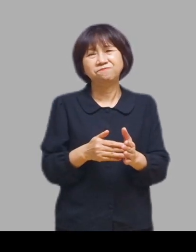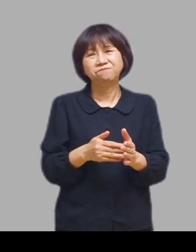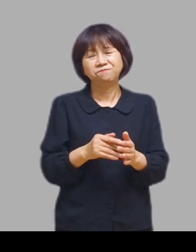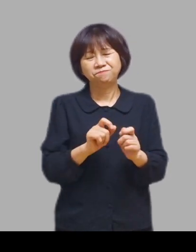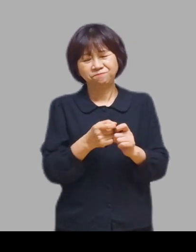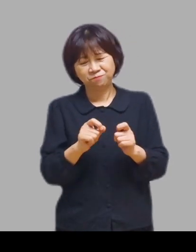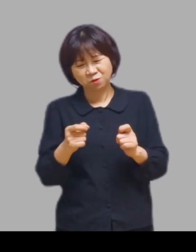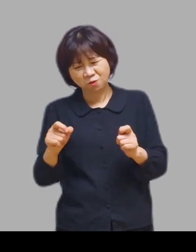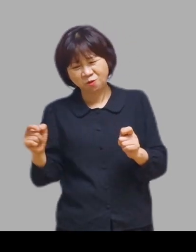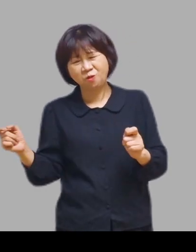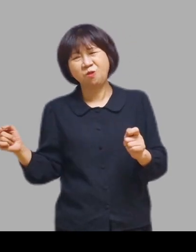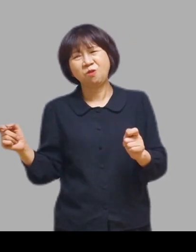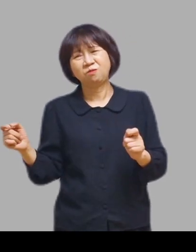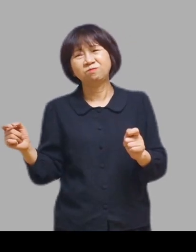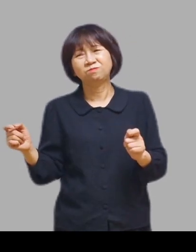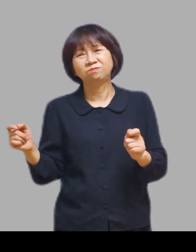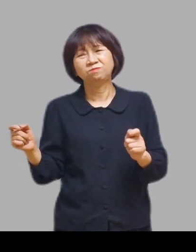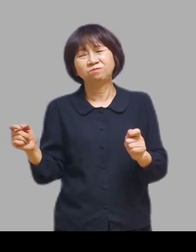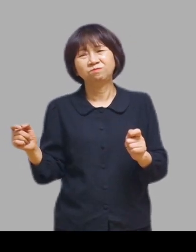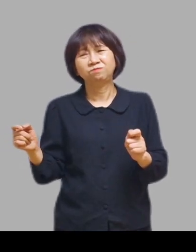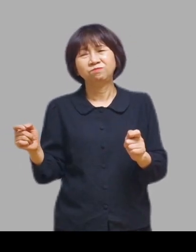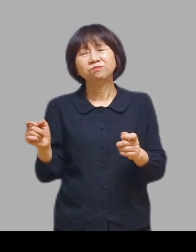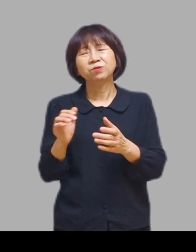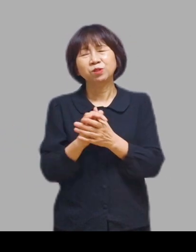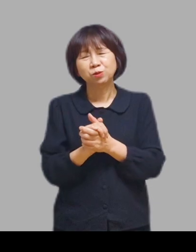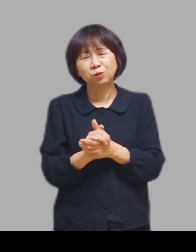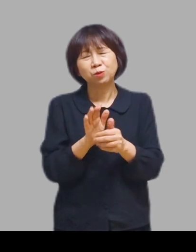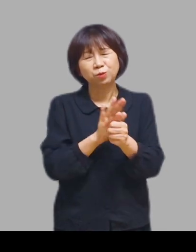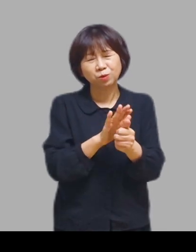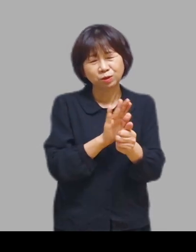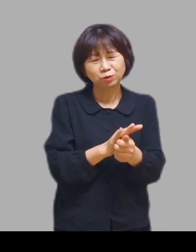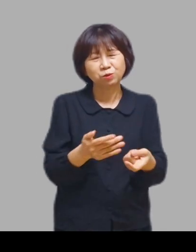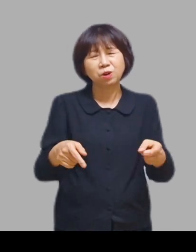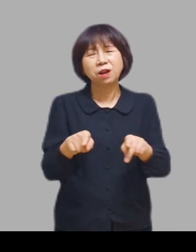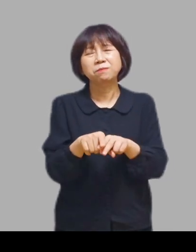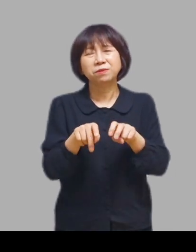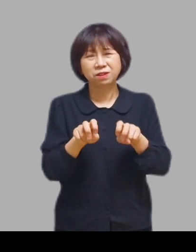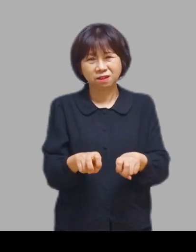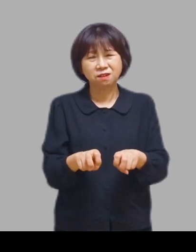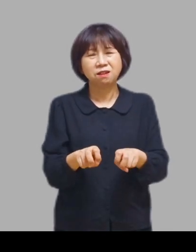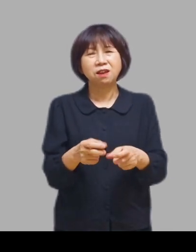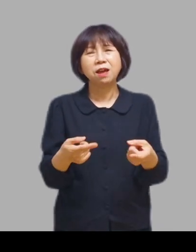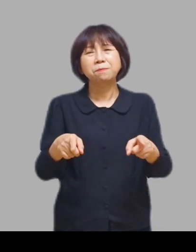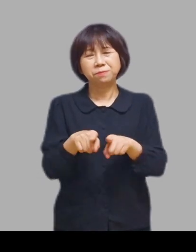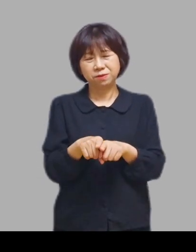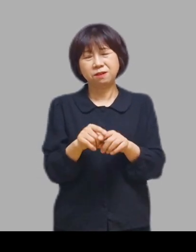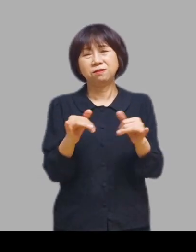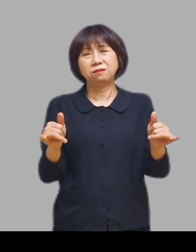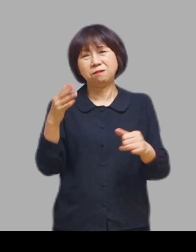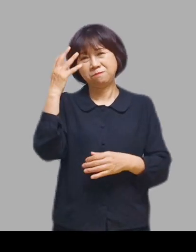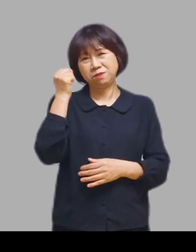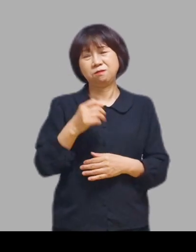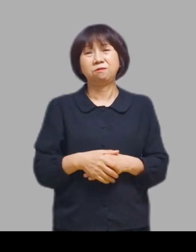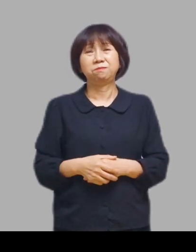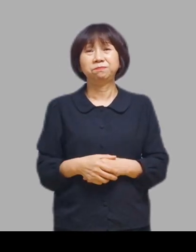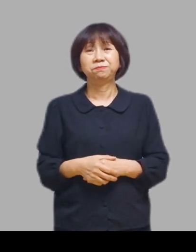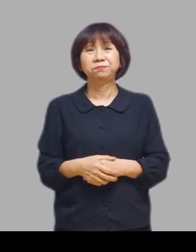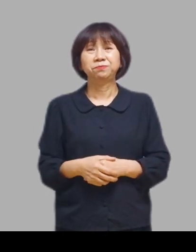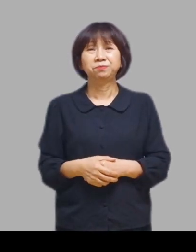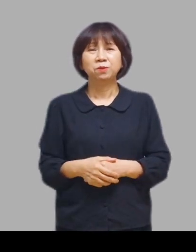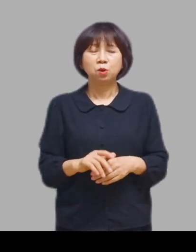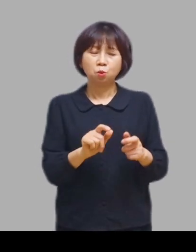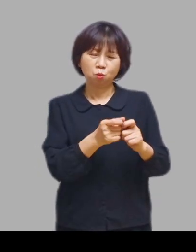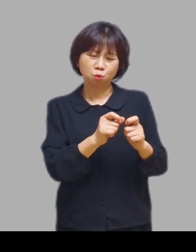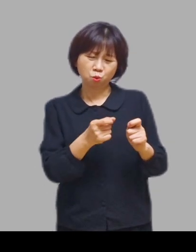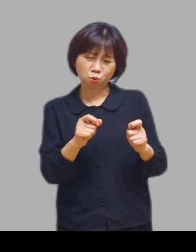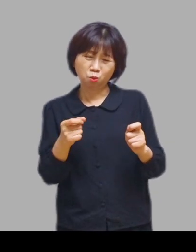않습니다. 사람은 자신을 잠깐 도와준 사람보다 오랫동안 함께 해준 그 사람을 기억합니다.